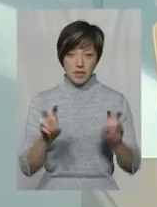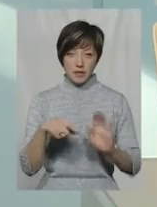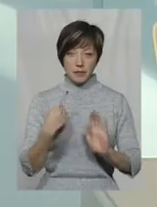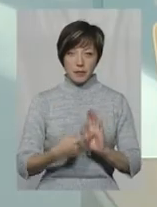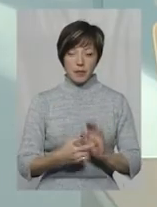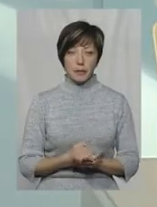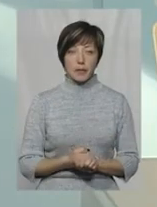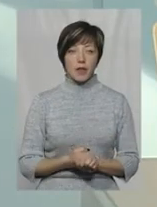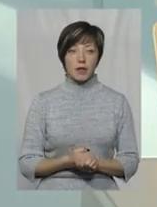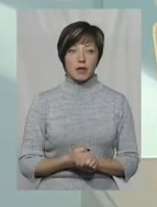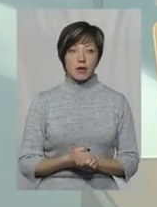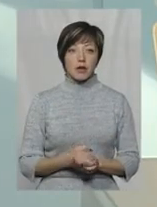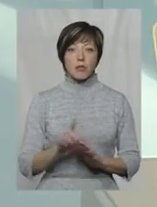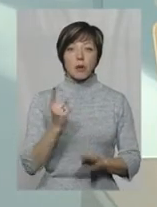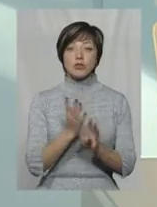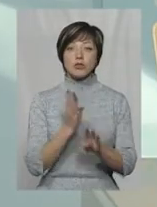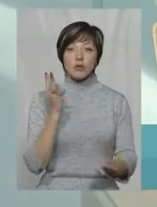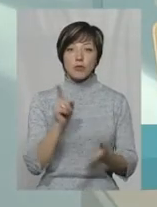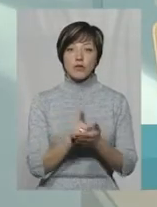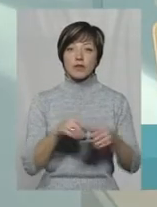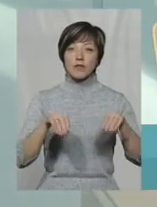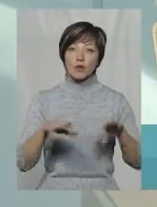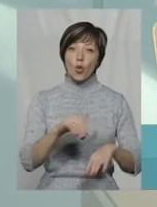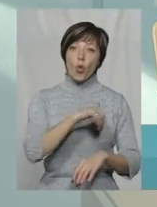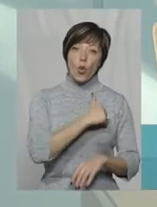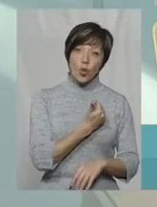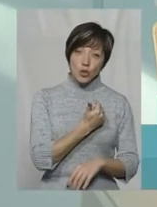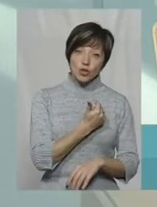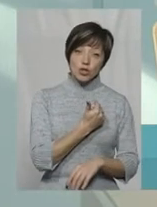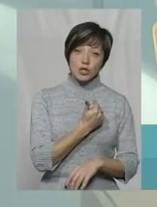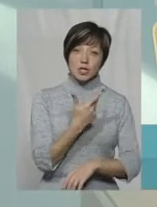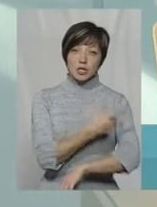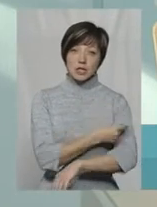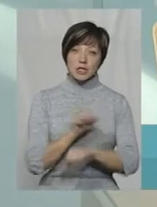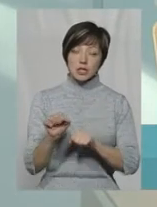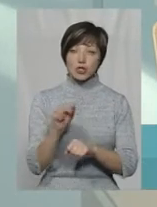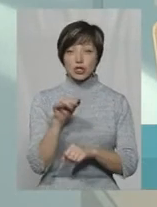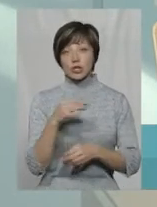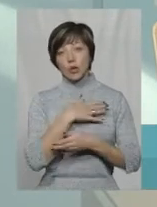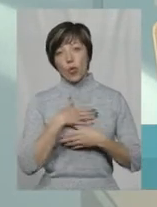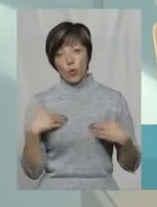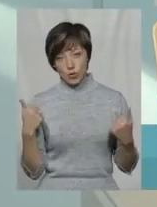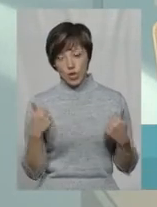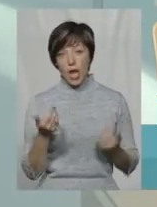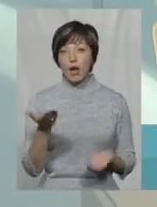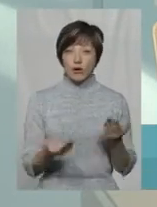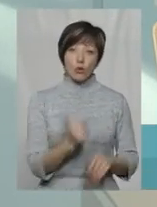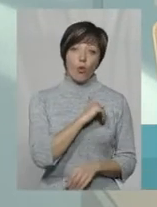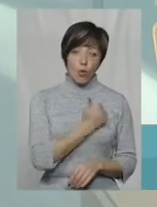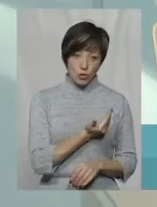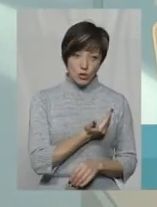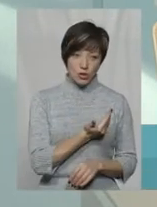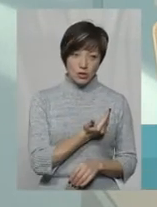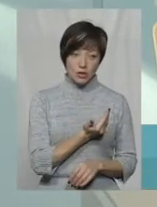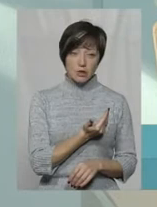Ну, в першу чергу, вона повинна вирішити, хоче вона щепитися, захиститися, чи не хоче. Якщо хоче,